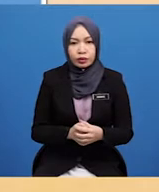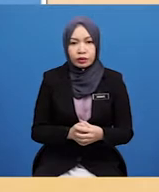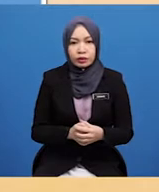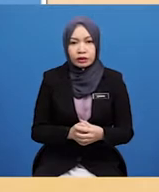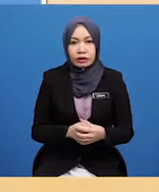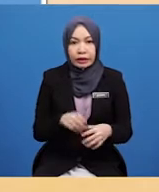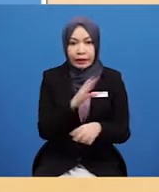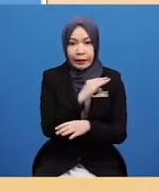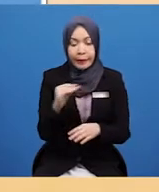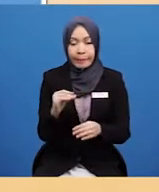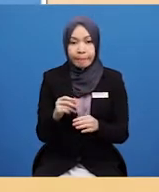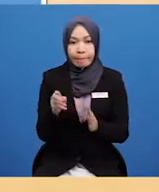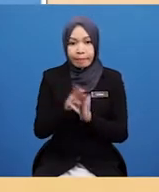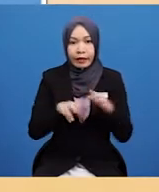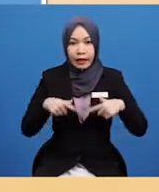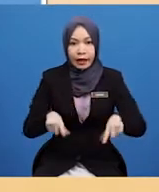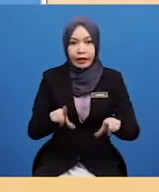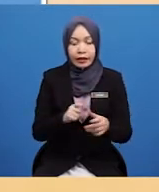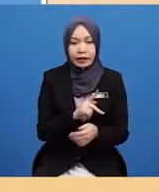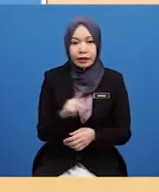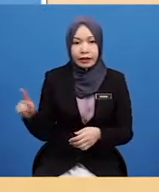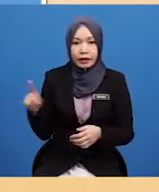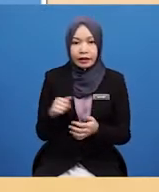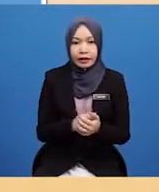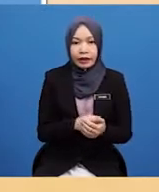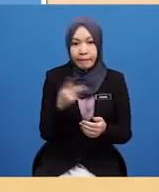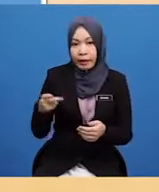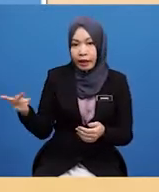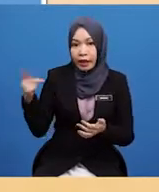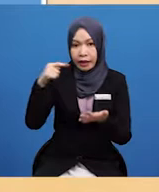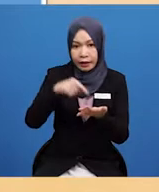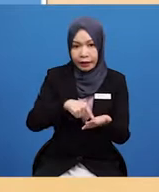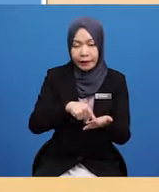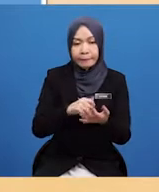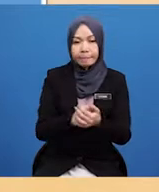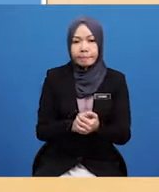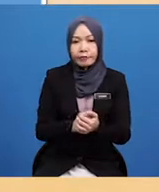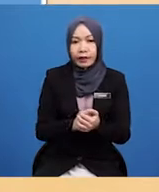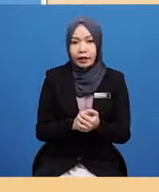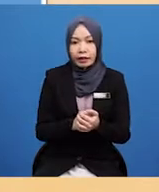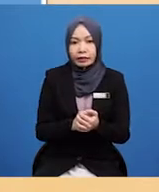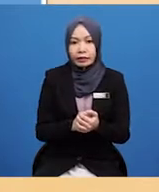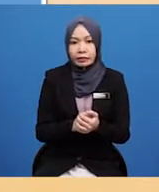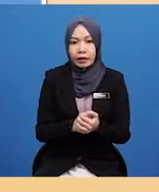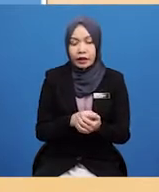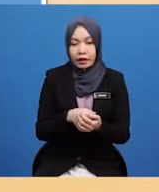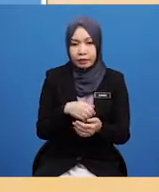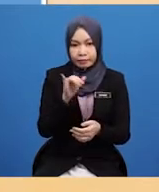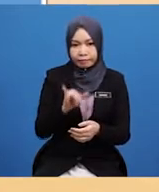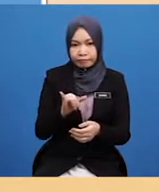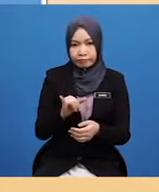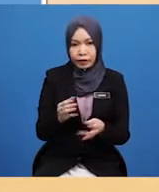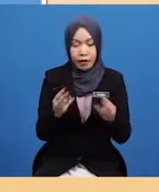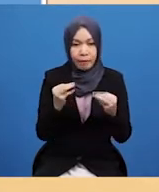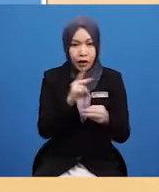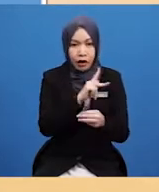melahirkan Deklarasi 14 perkara Woodrow Wilson. Deklarasi ini menganjurkan asas